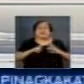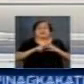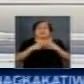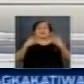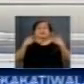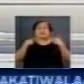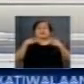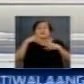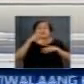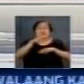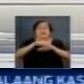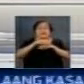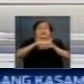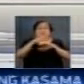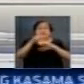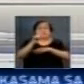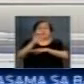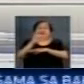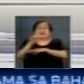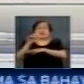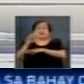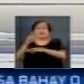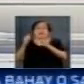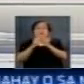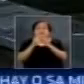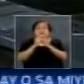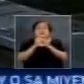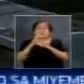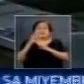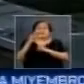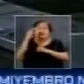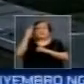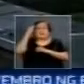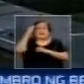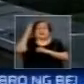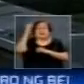Wala naman sa Tacloban, nakatutok live si Maki Pulido. Maki.